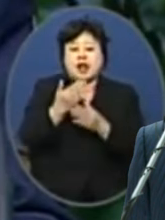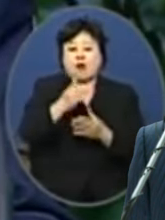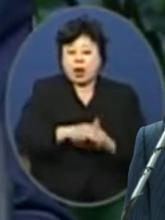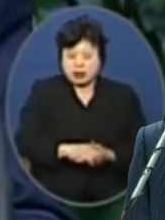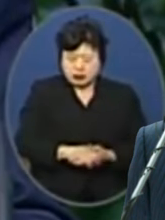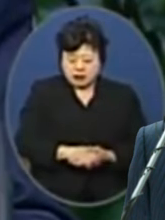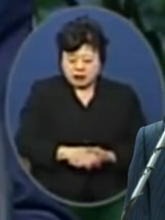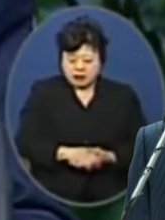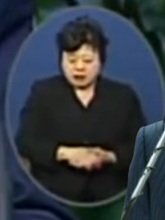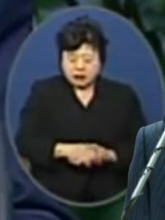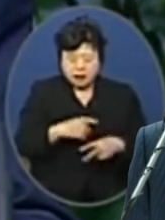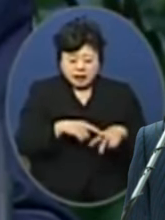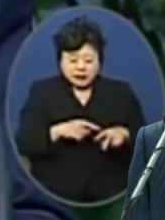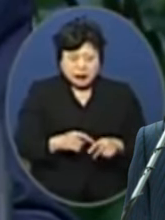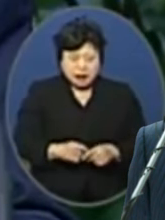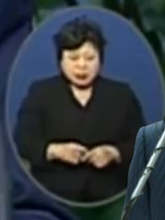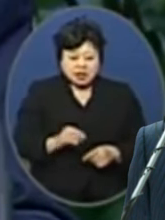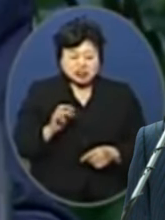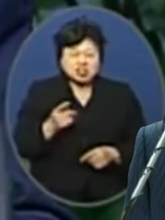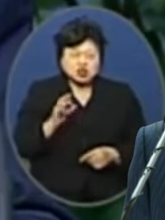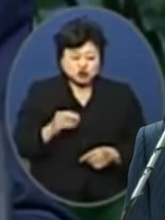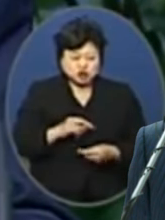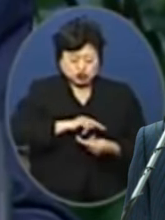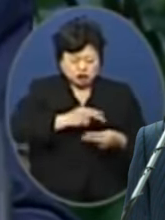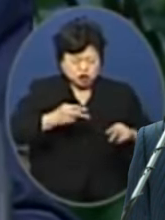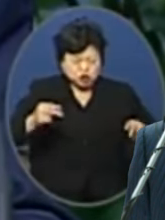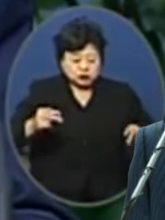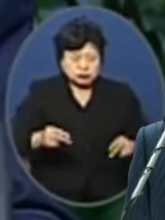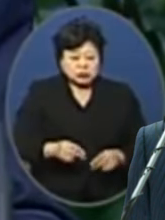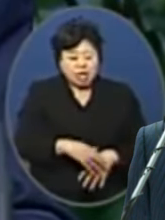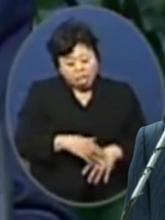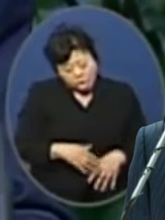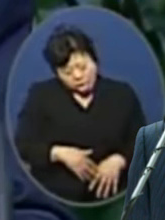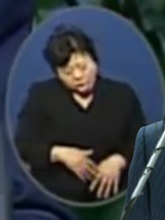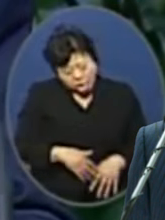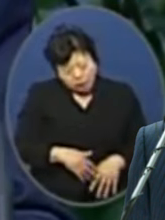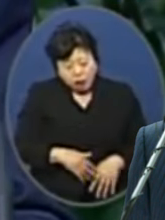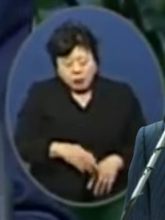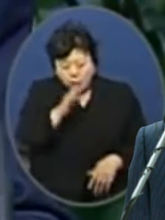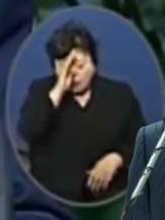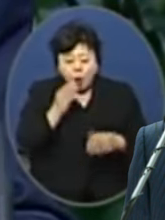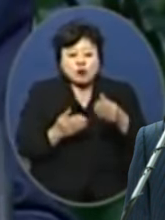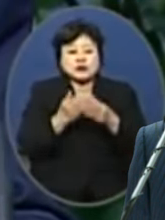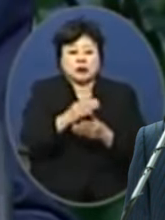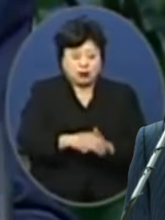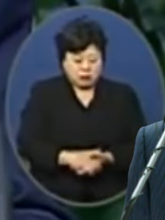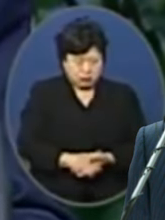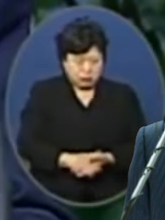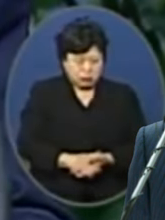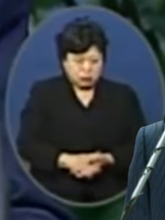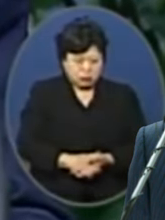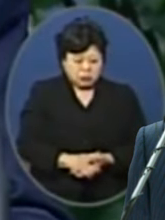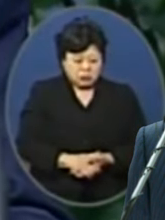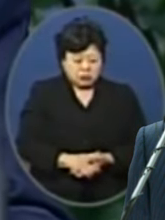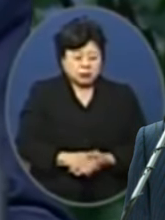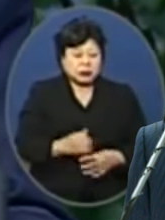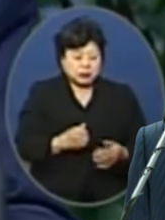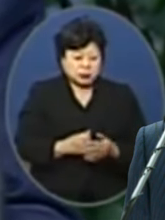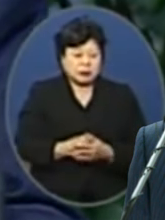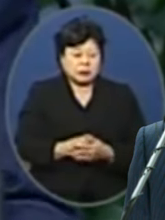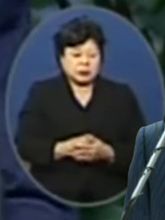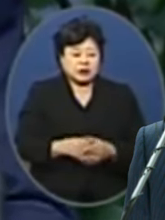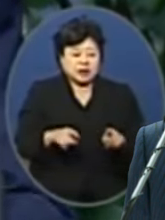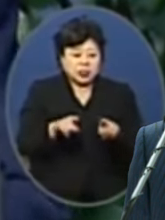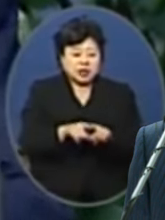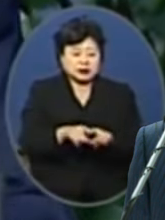빠집니다 다리에 근육이 힘이 빠지면 저항력이 없어져서 다른 병도 다 걸립니다 그러고 난 다음 나하고